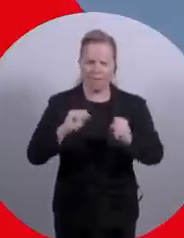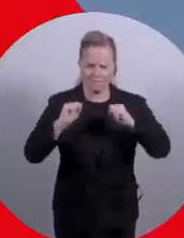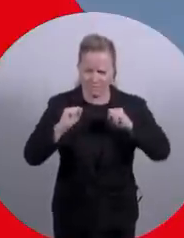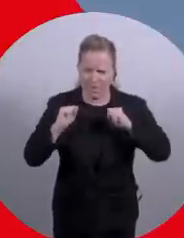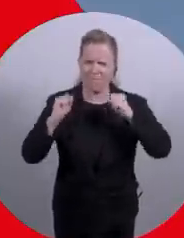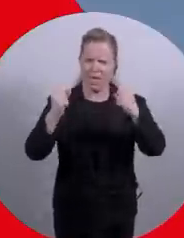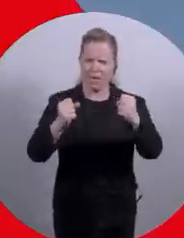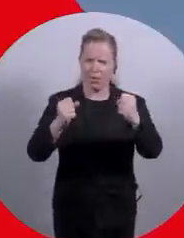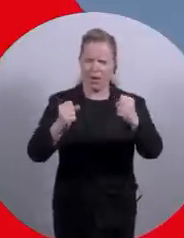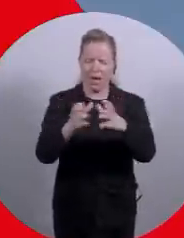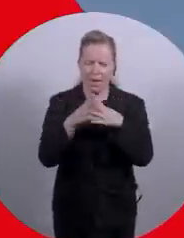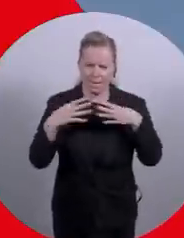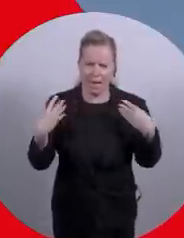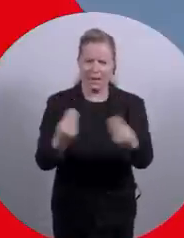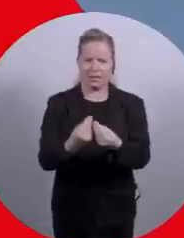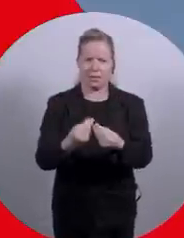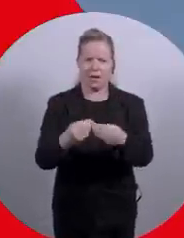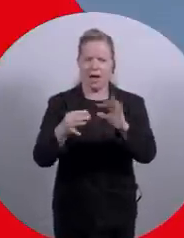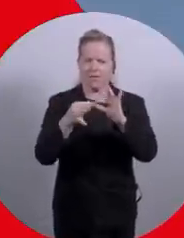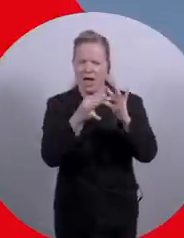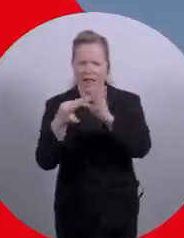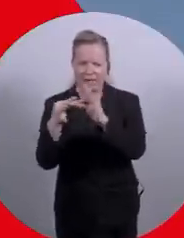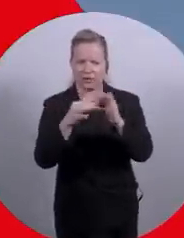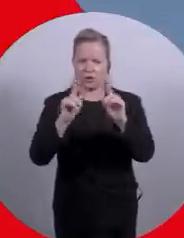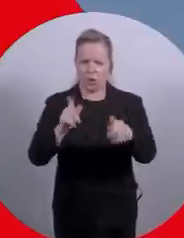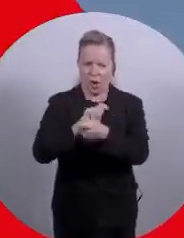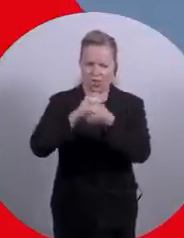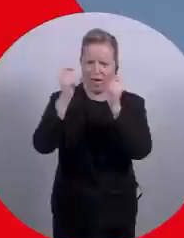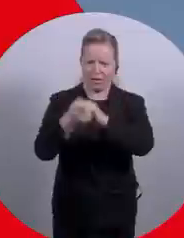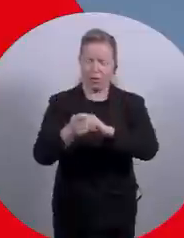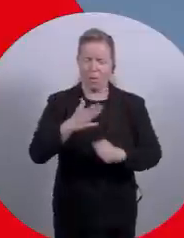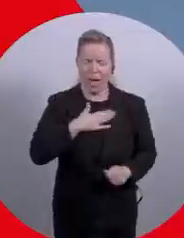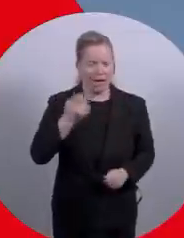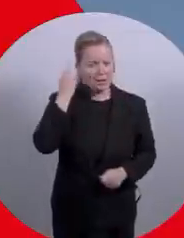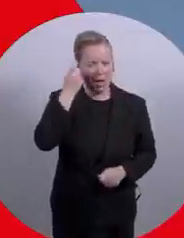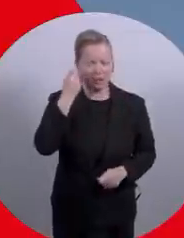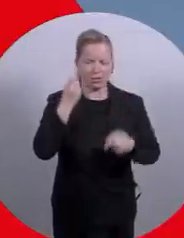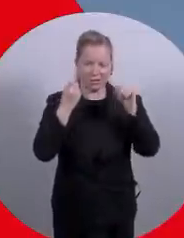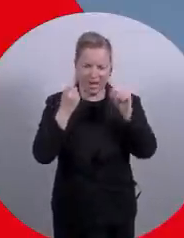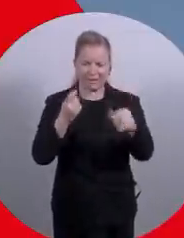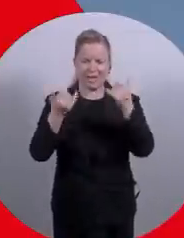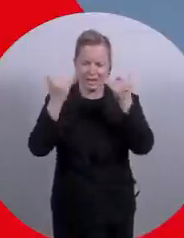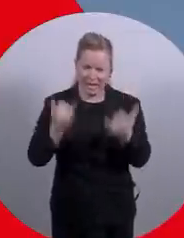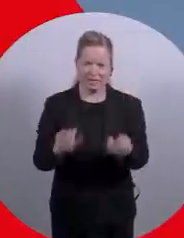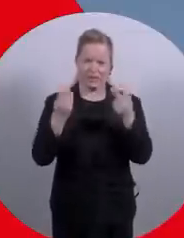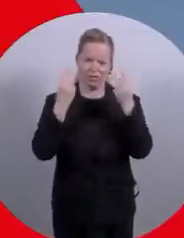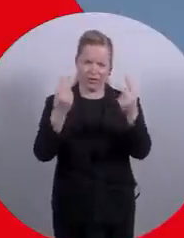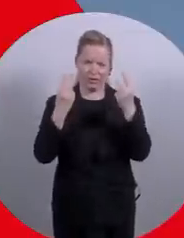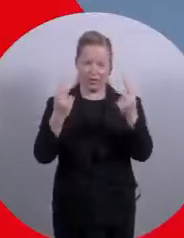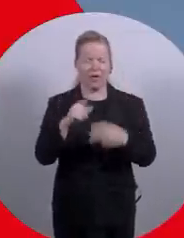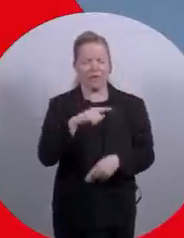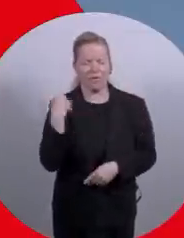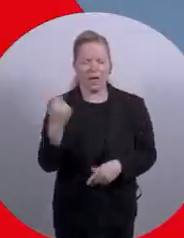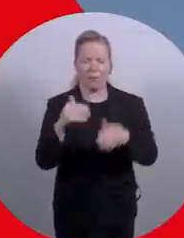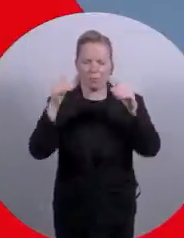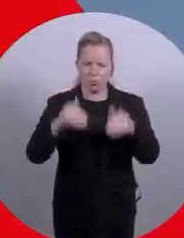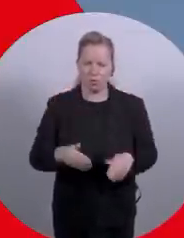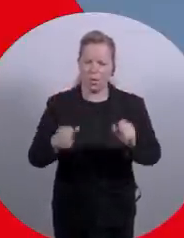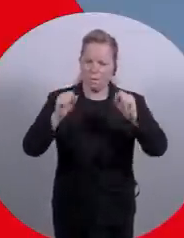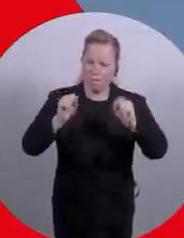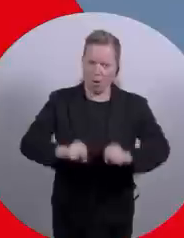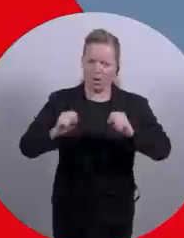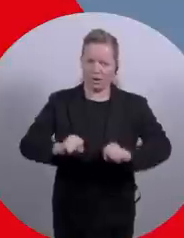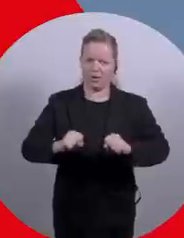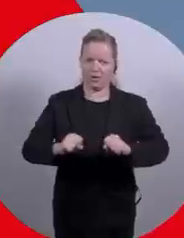Bewegung gemeinsam mit Euch um die Verhältnisse zu ändern und meiner Ansicht noch ist es und was jetzt geht wir müssen in der Lage sein